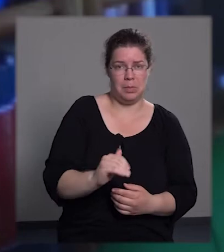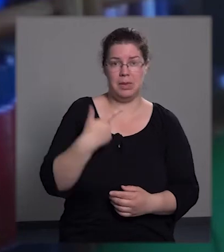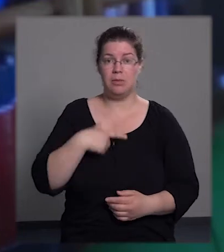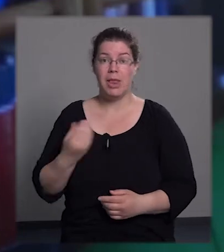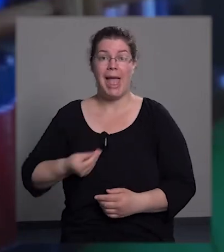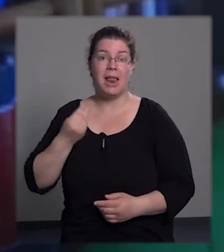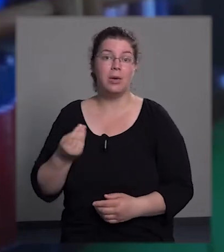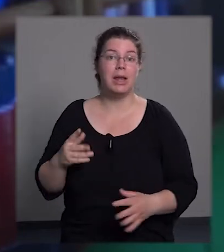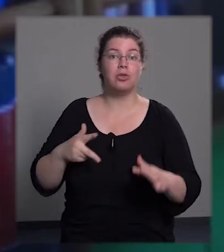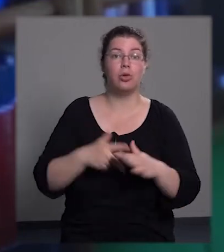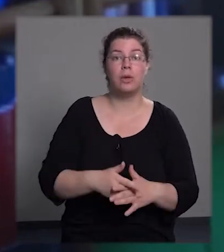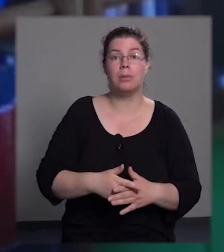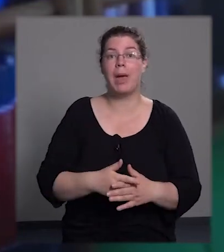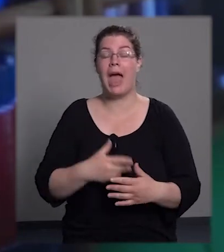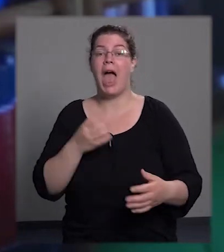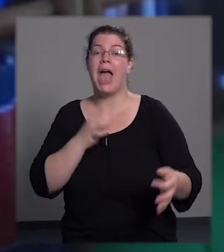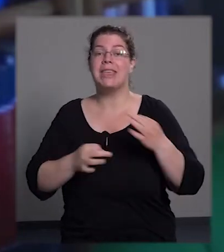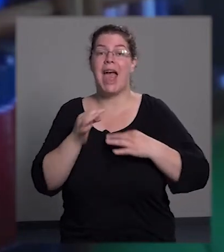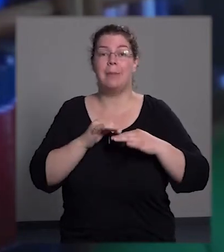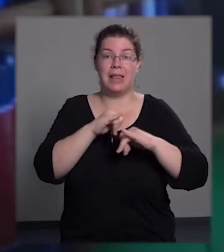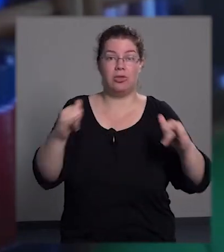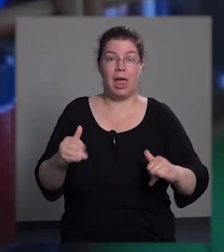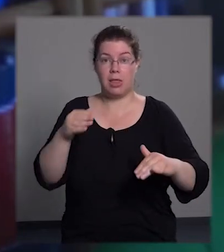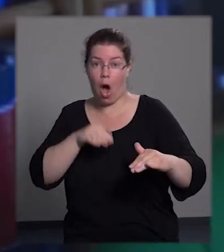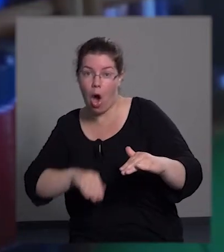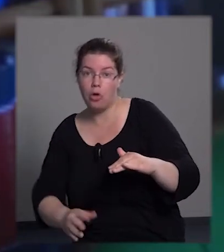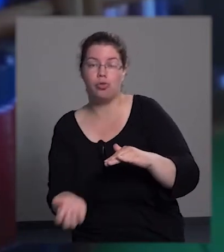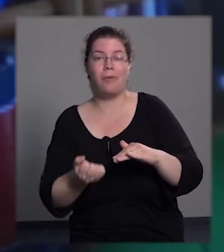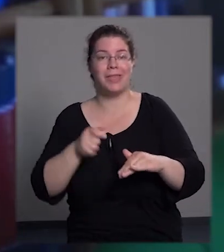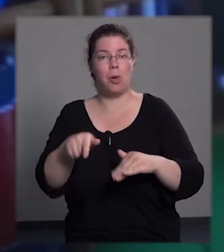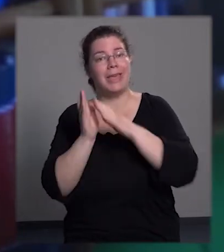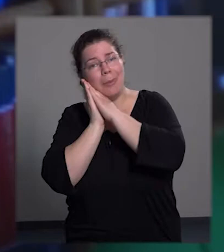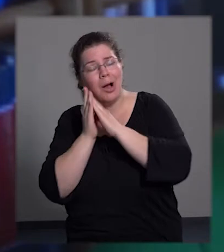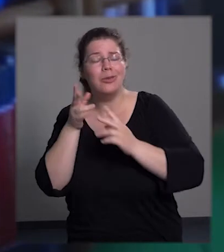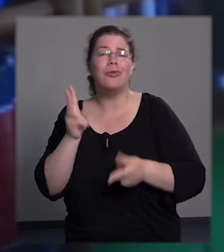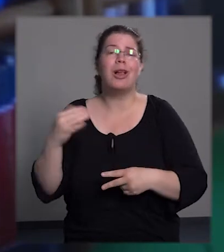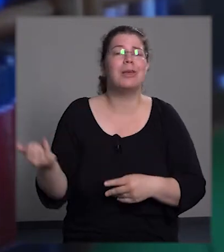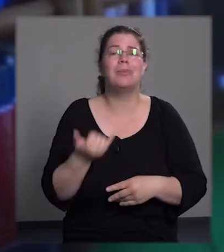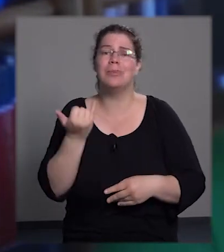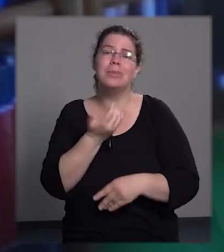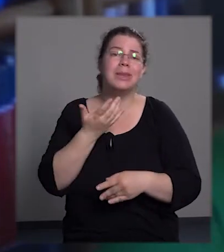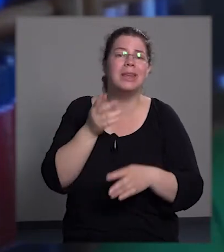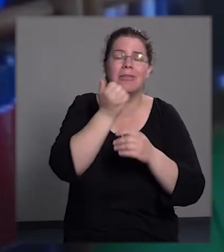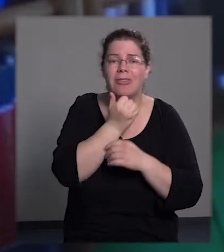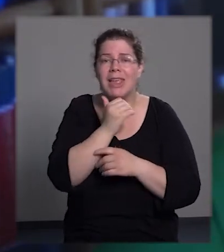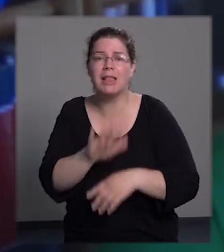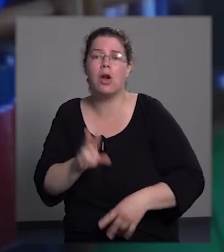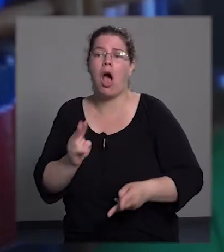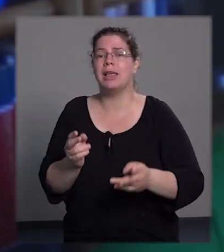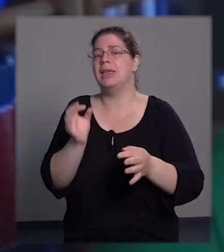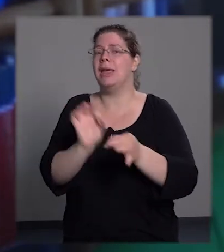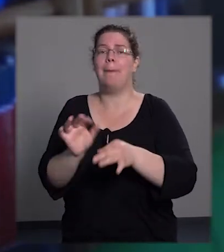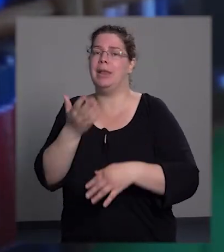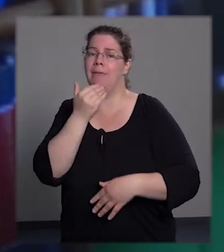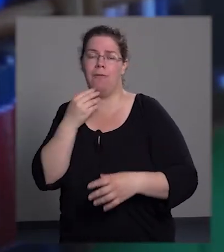ő a jelmezes láda alsó fiókjában aludt, és mindig valaki vigyázott rá, aki éppen nem volt kint a színpadon, vonattal